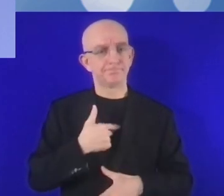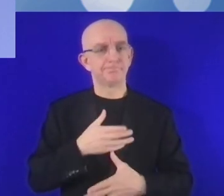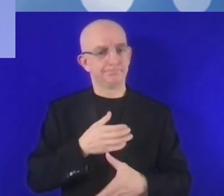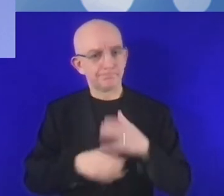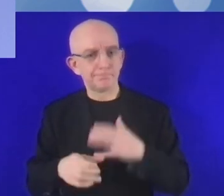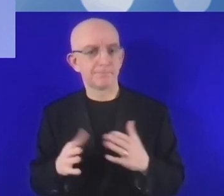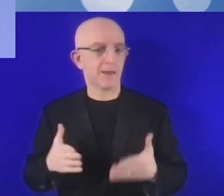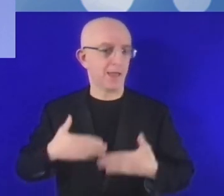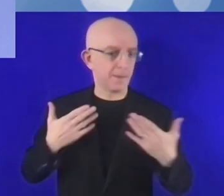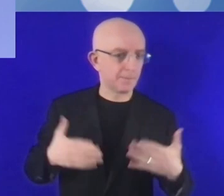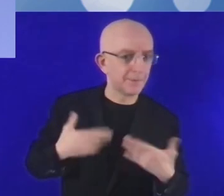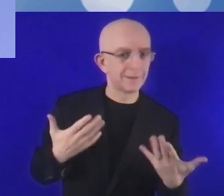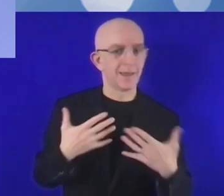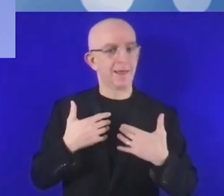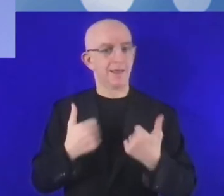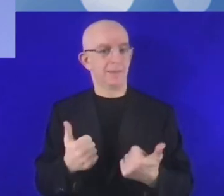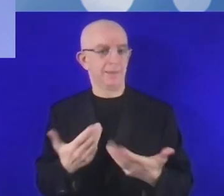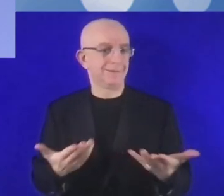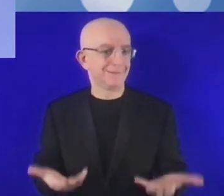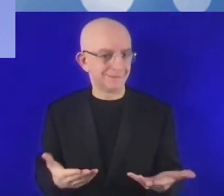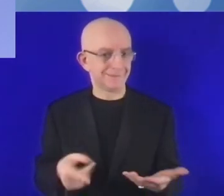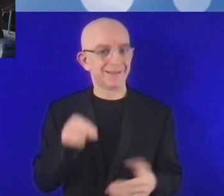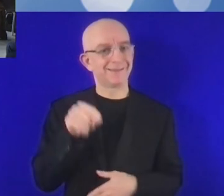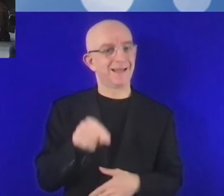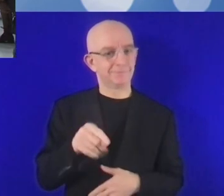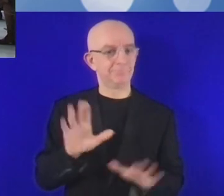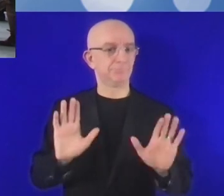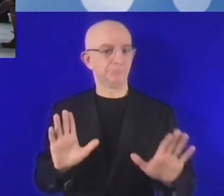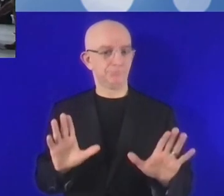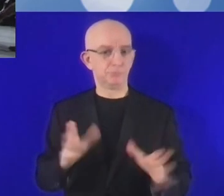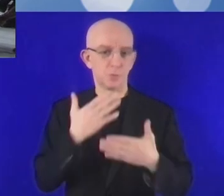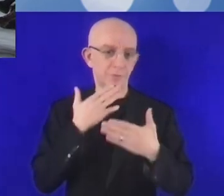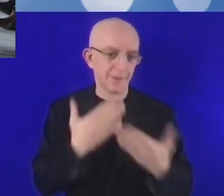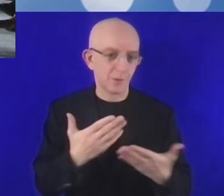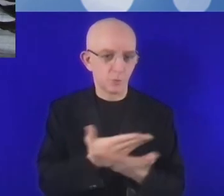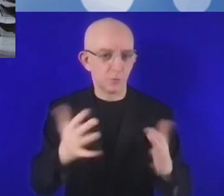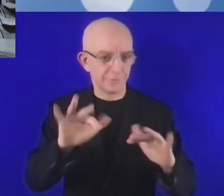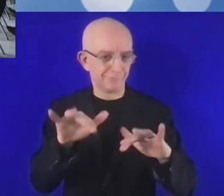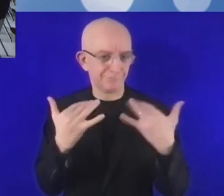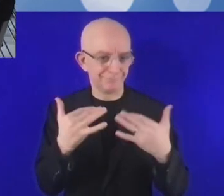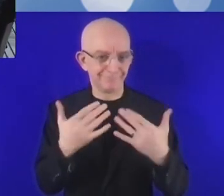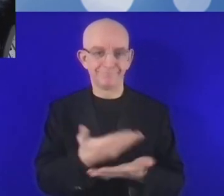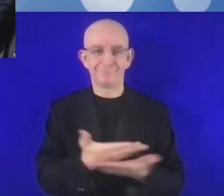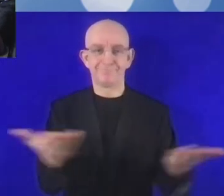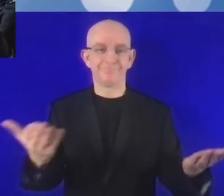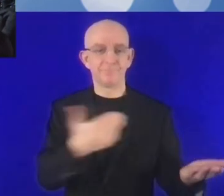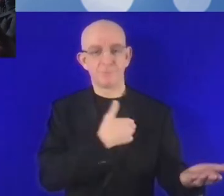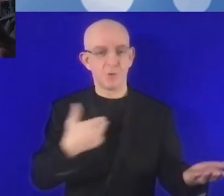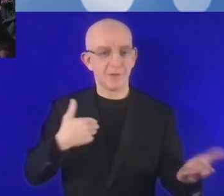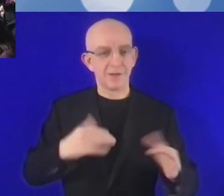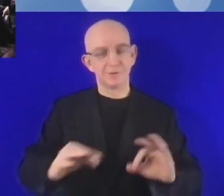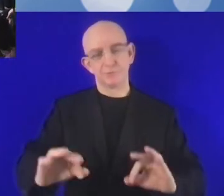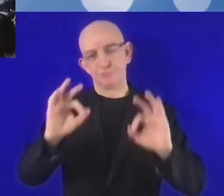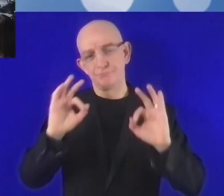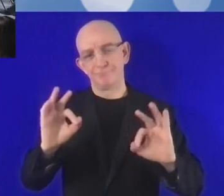виду. Сердечно всех благодарю за внимание. Благодарю Польшу, благодарю Катовице. Это было для меня